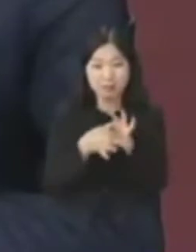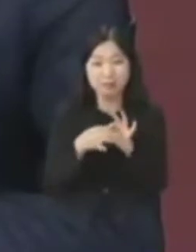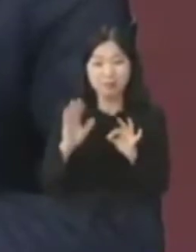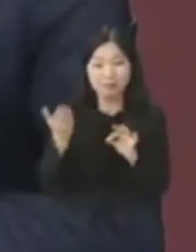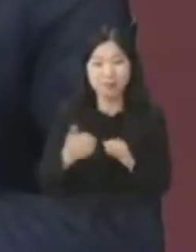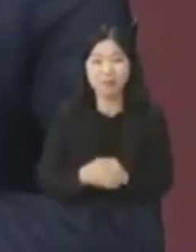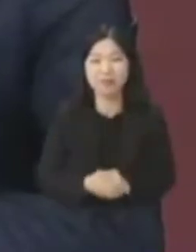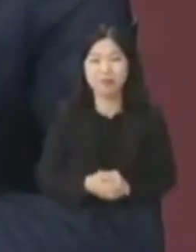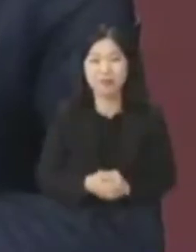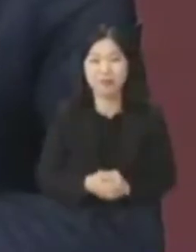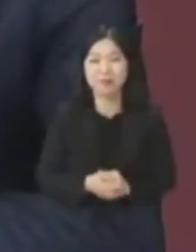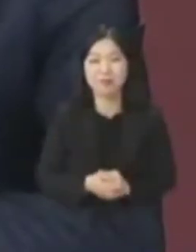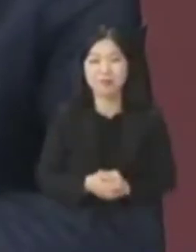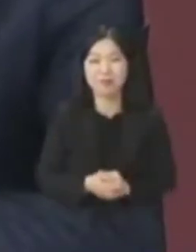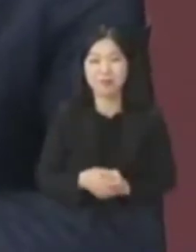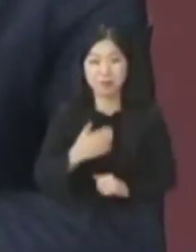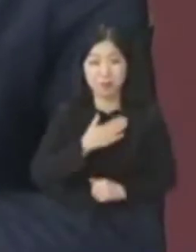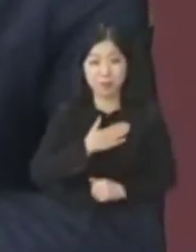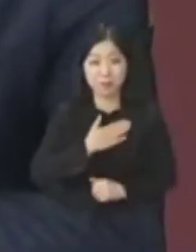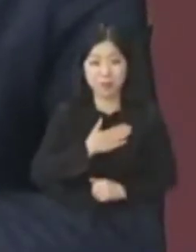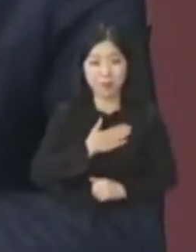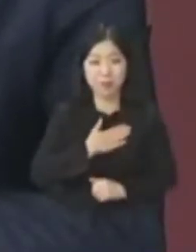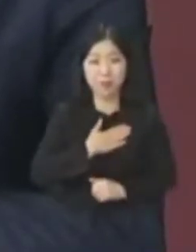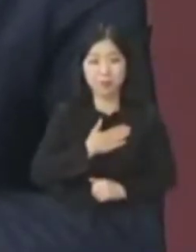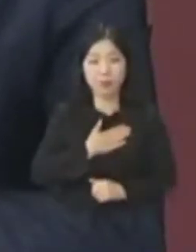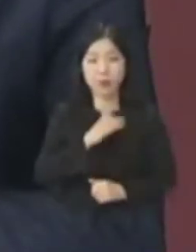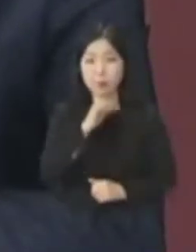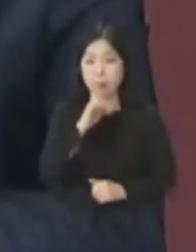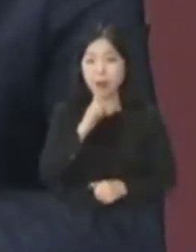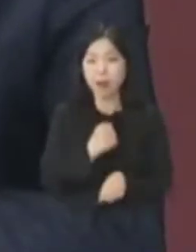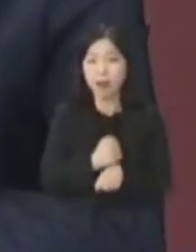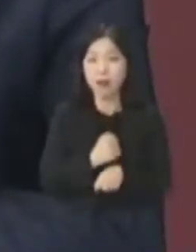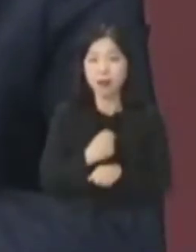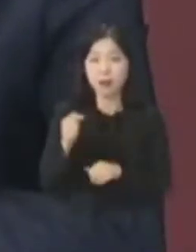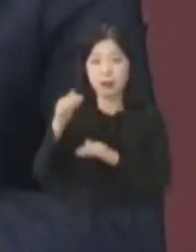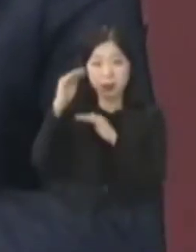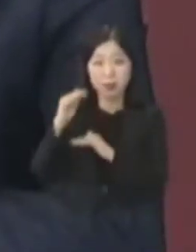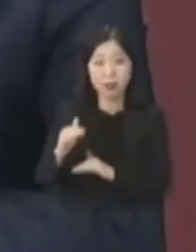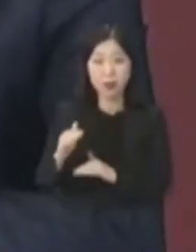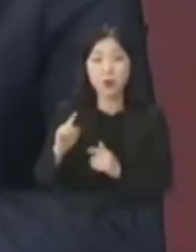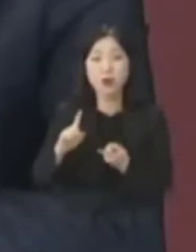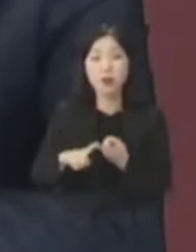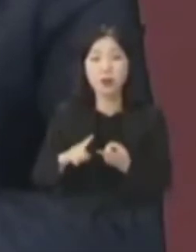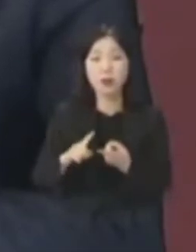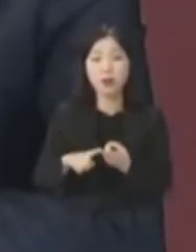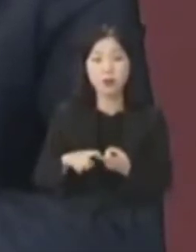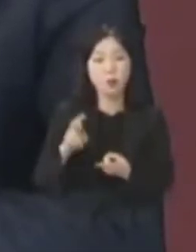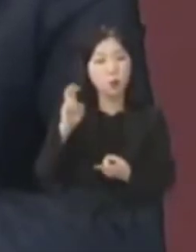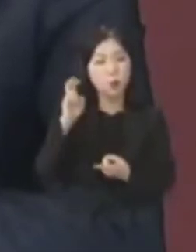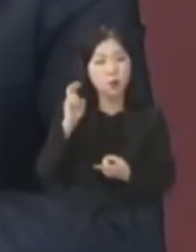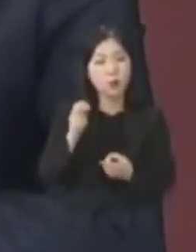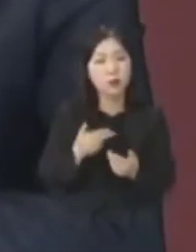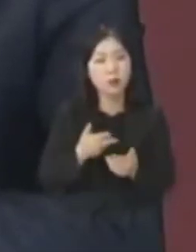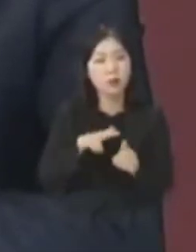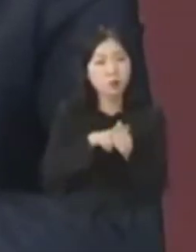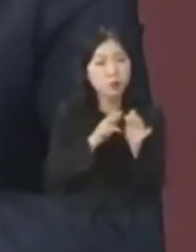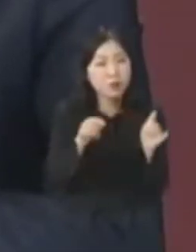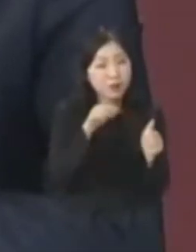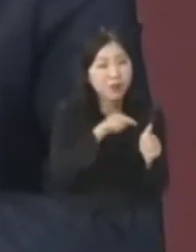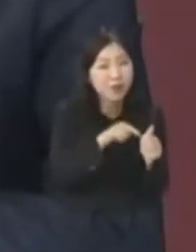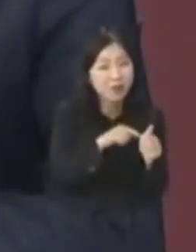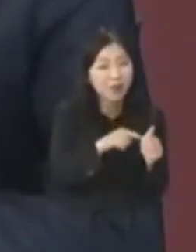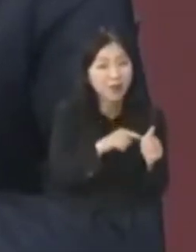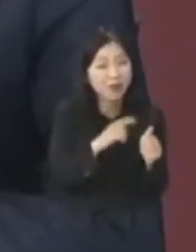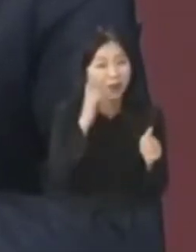일맥상통한다고 보고 있습니다. 그 제가 주장하는 이런 지원센터에 대해서 혹시 후보님의 의견이 있으신지